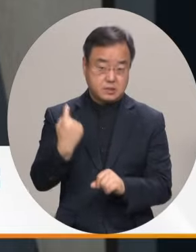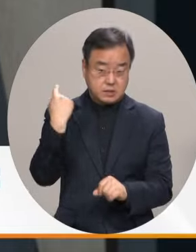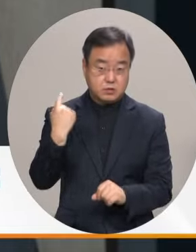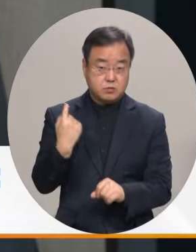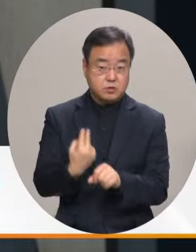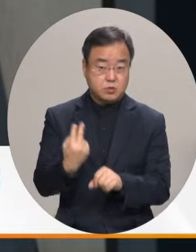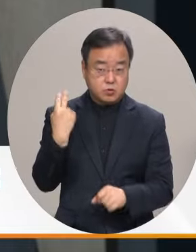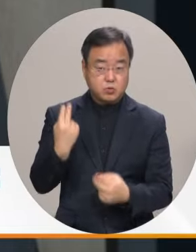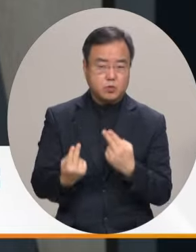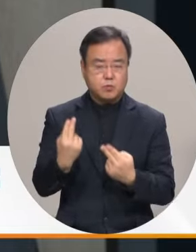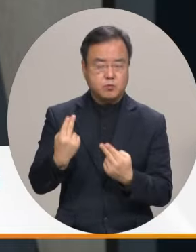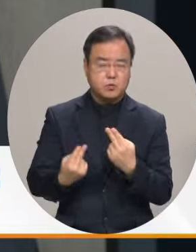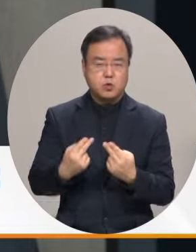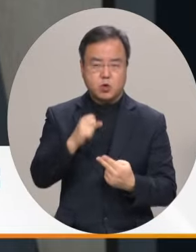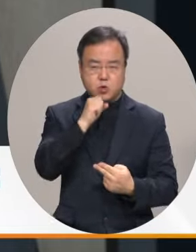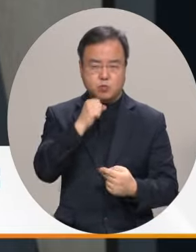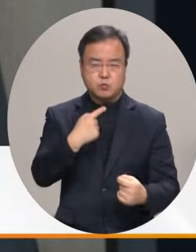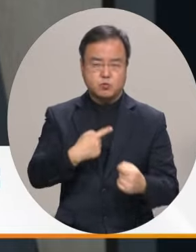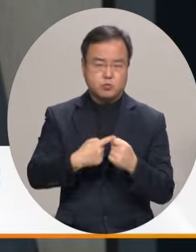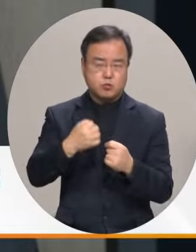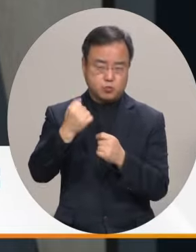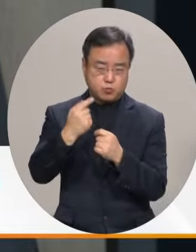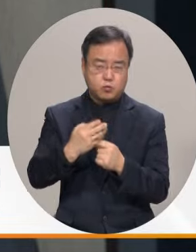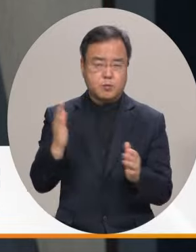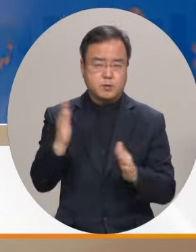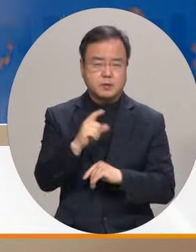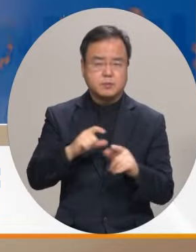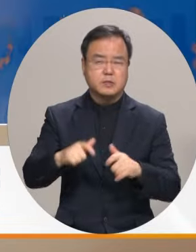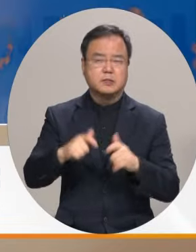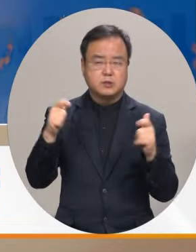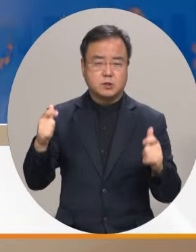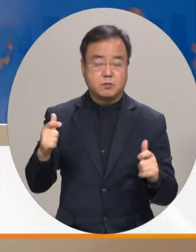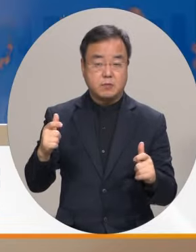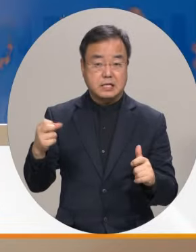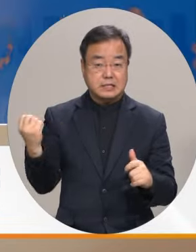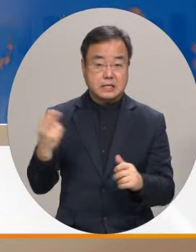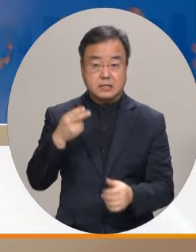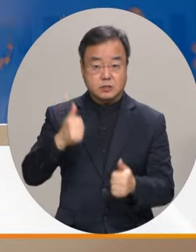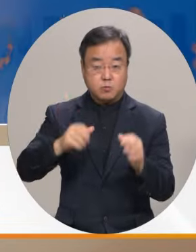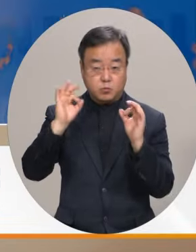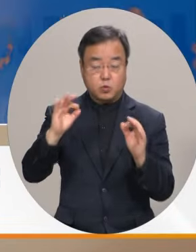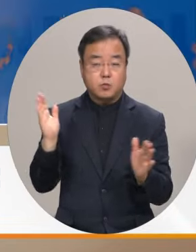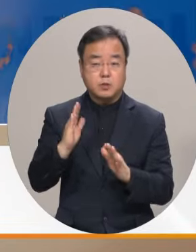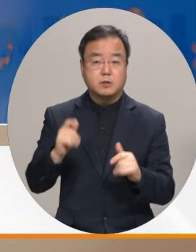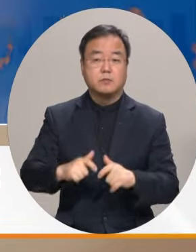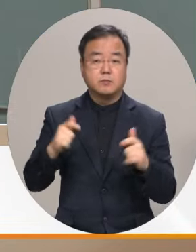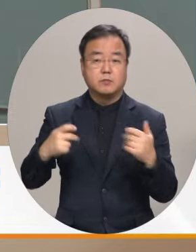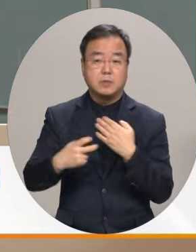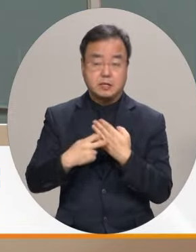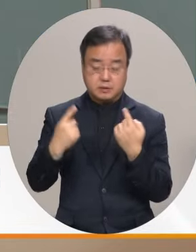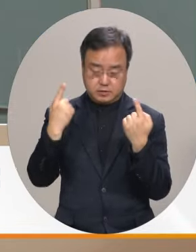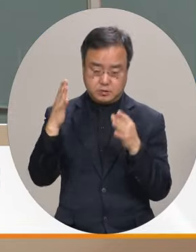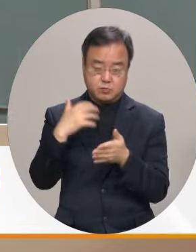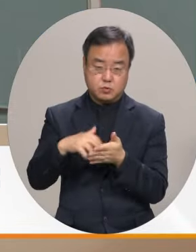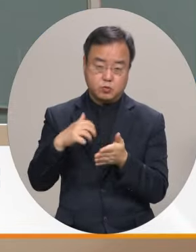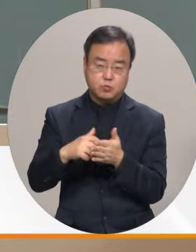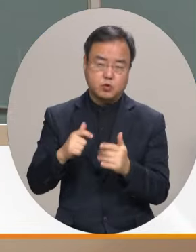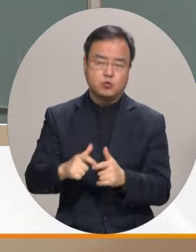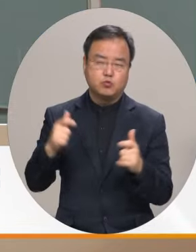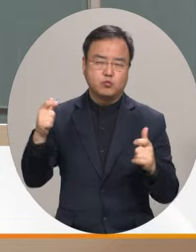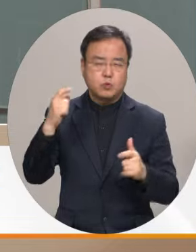것이다라고 추정을 할 수 있을 거고요 그리고 수생이 어 수생이 늘어나는만큼 의대 정원이 늘어난다고 전제를 하면 의대 정원이